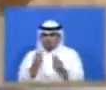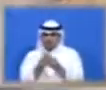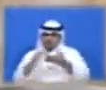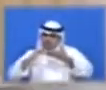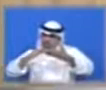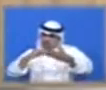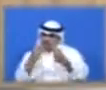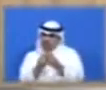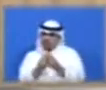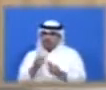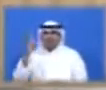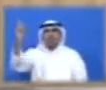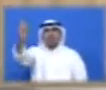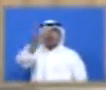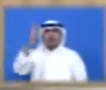القطاعات الخاصة بالطوارئ